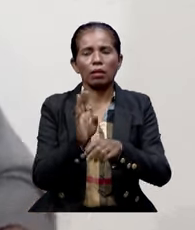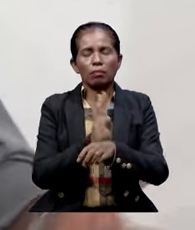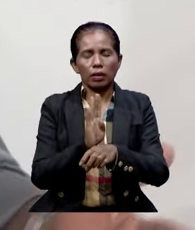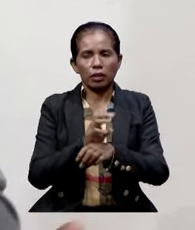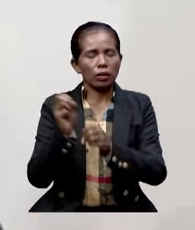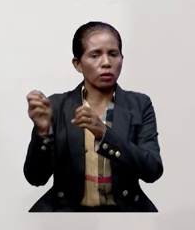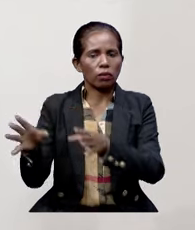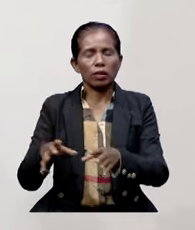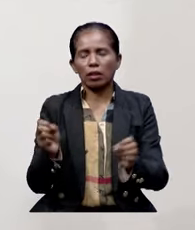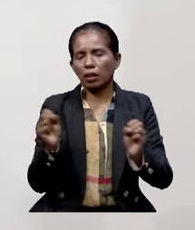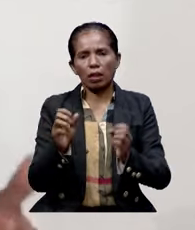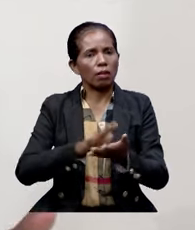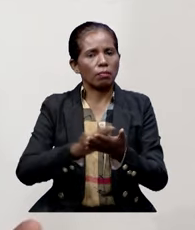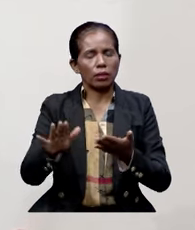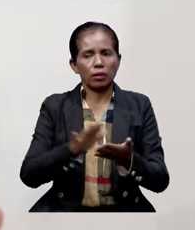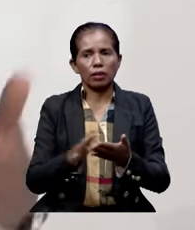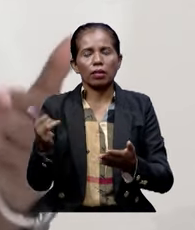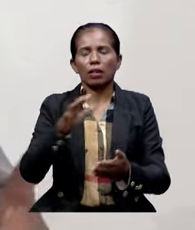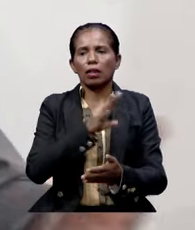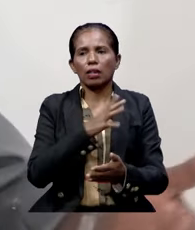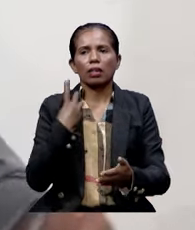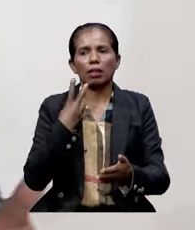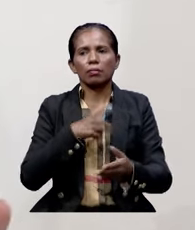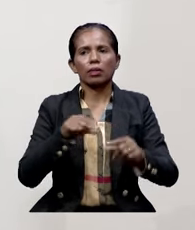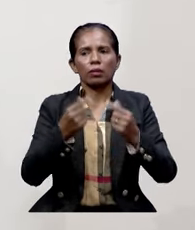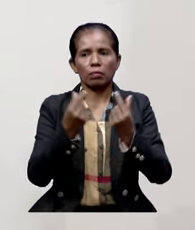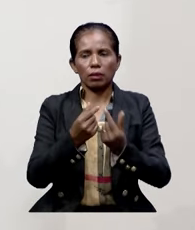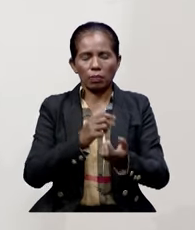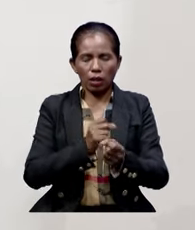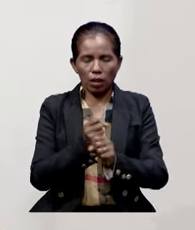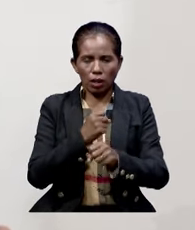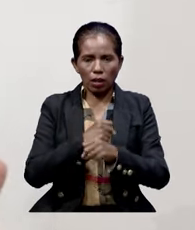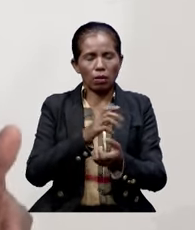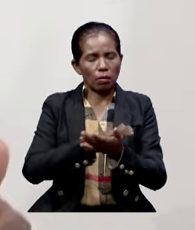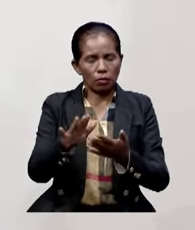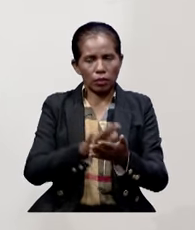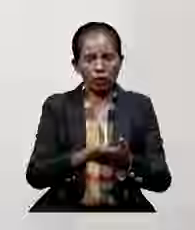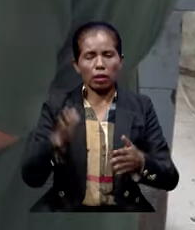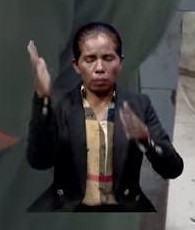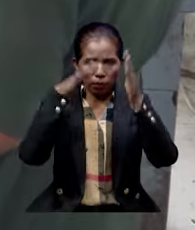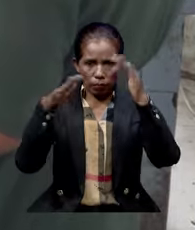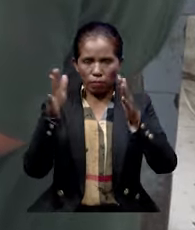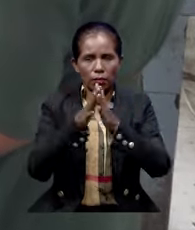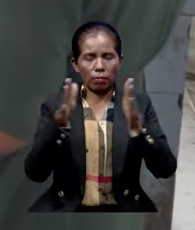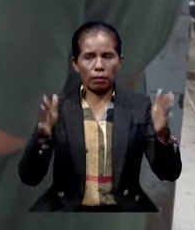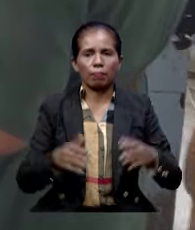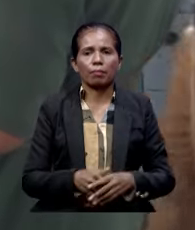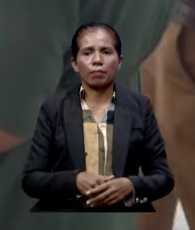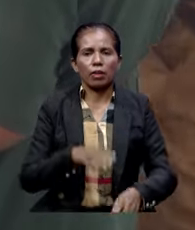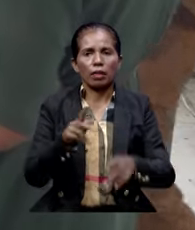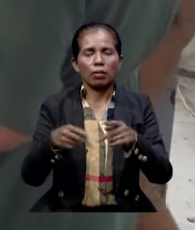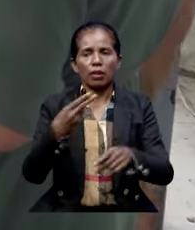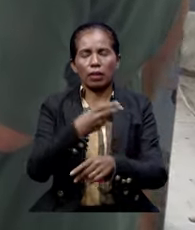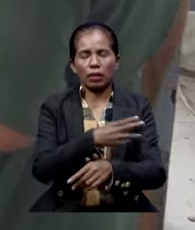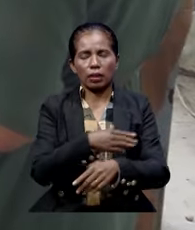então, se ele fala bem, se ele fala bem, se ele fala bem, a minha equipa tem que fazer limpeza. Aí não é um problema. Total negociante ikan